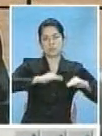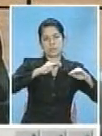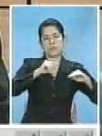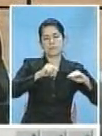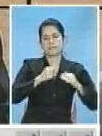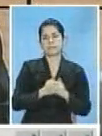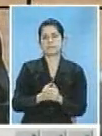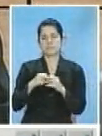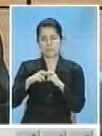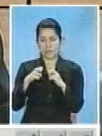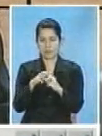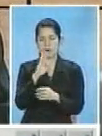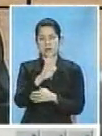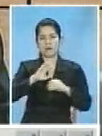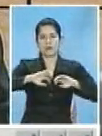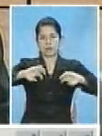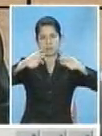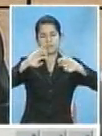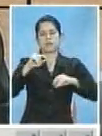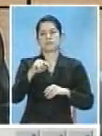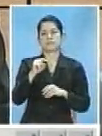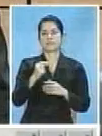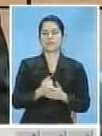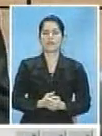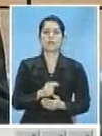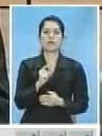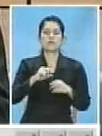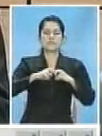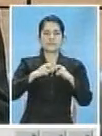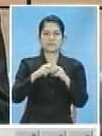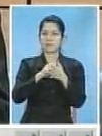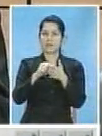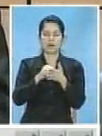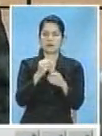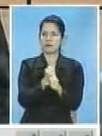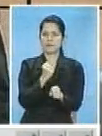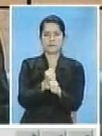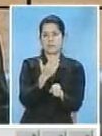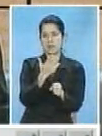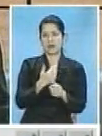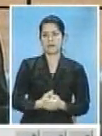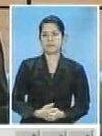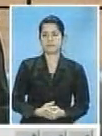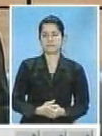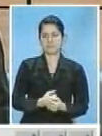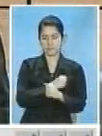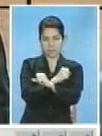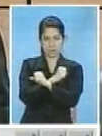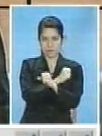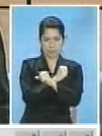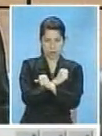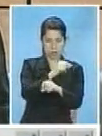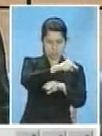เกิดจากความผิดพลาดของรัฐบาลชุดนี้แหละครับที่ไม่สามารถจะแก้ไขปัญหาอะไรได้เลยป้องกันที่ไหนพัง